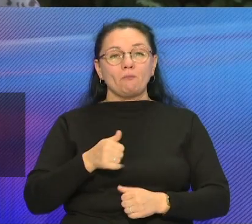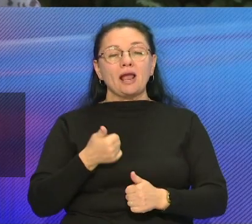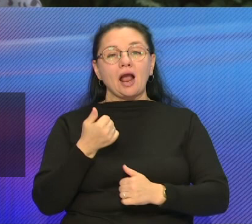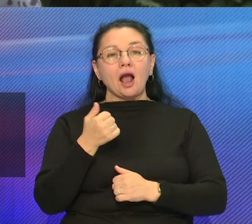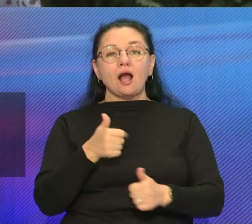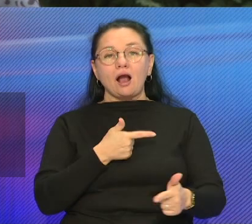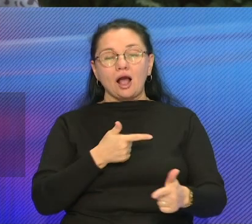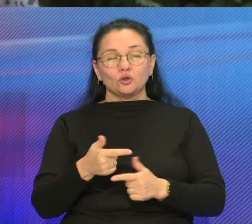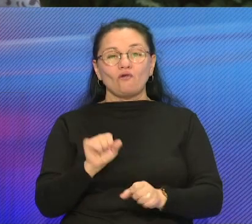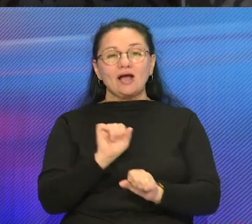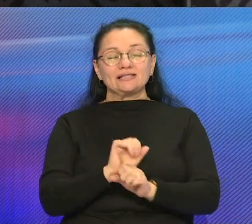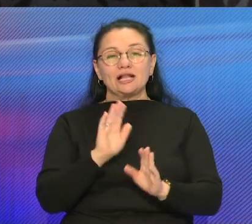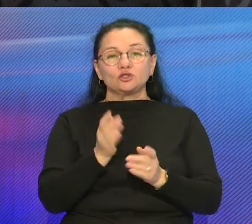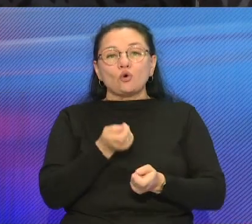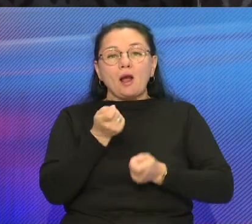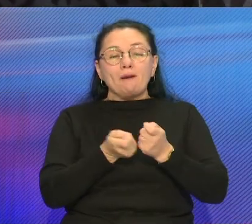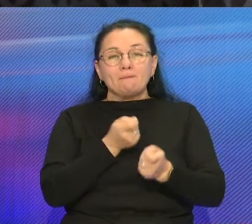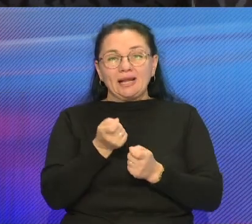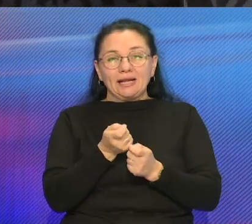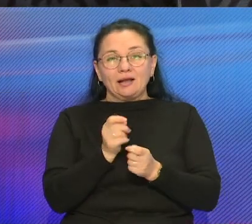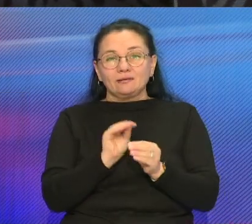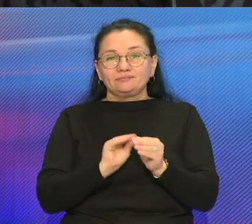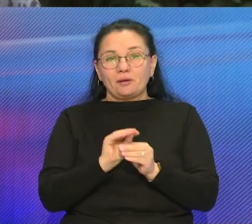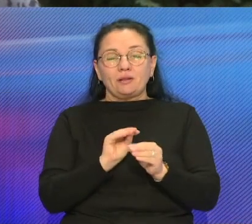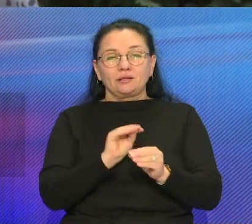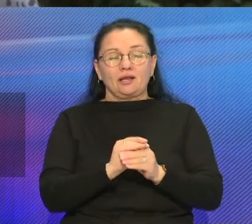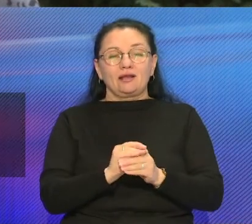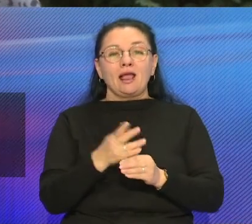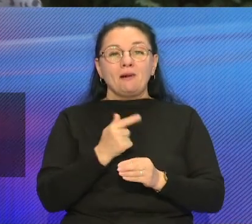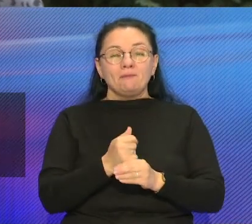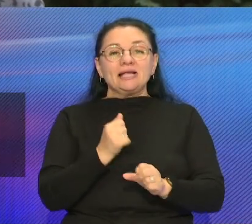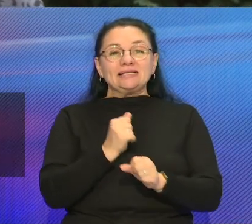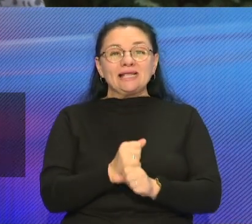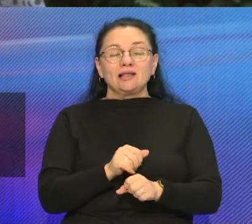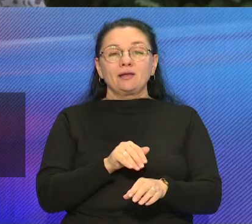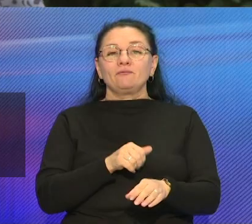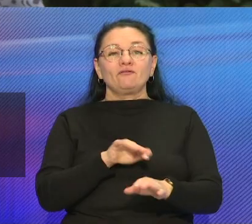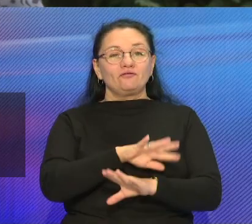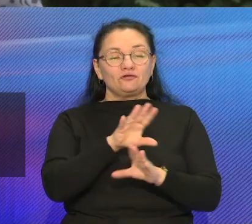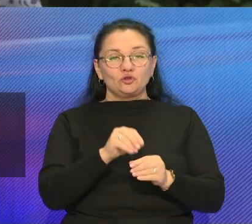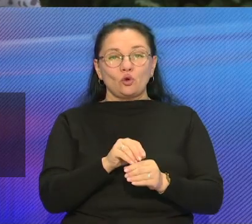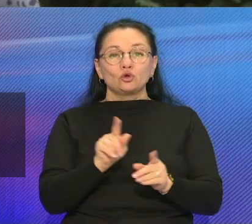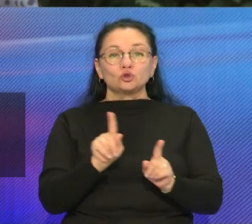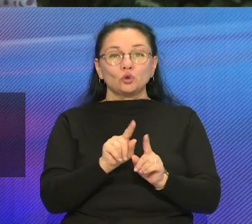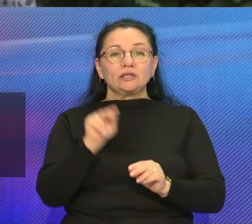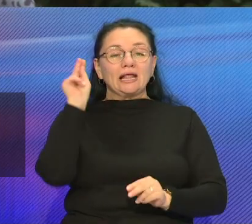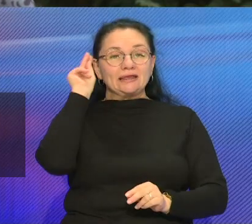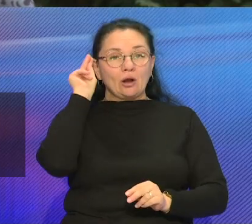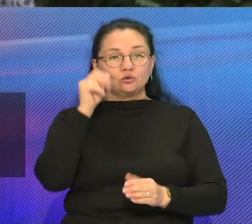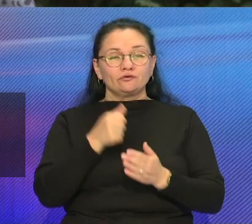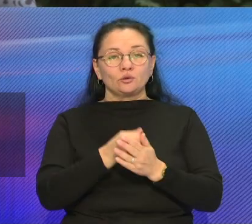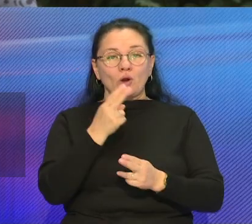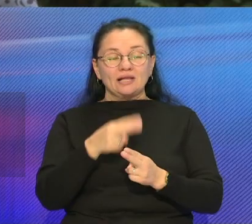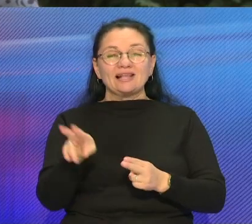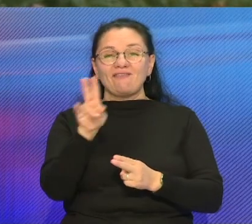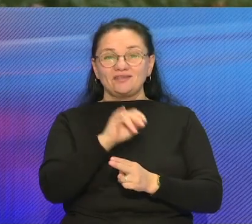Остались какие-то маленькие недоделки. В тренировках мы доделываем то, что не доделали, что-то доучиваем. Ну, в принципе, вся